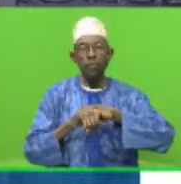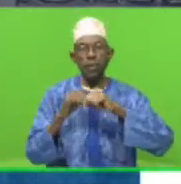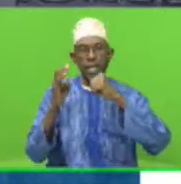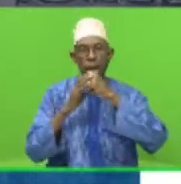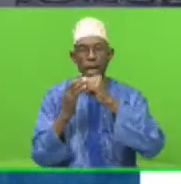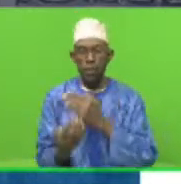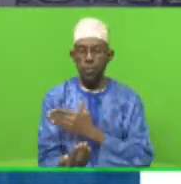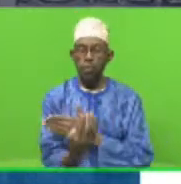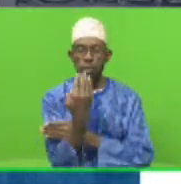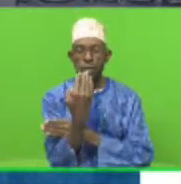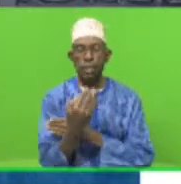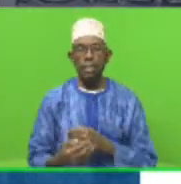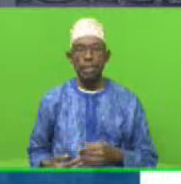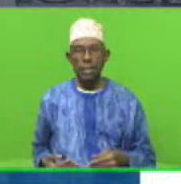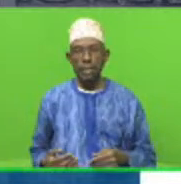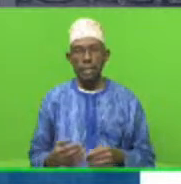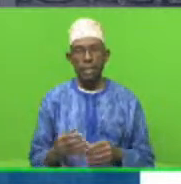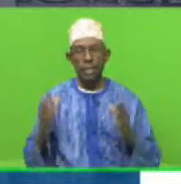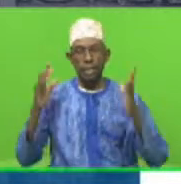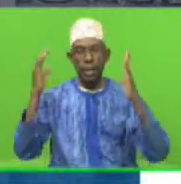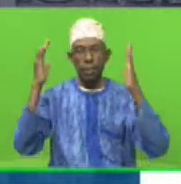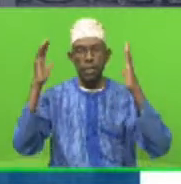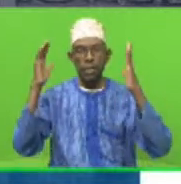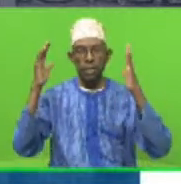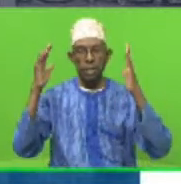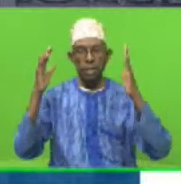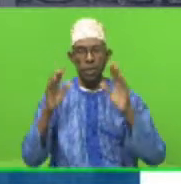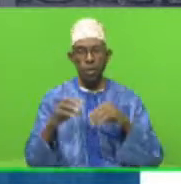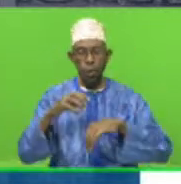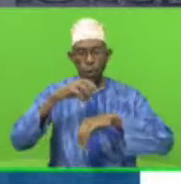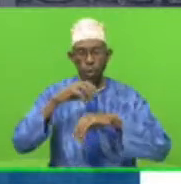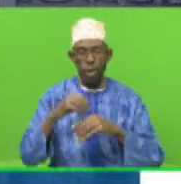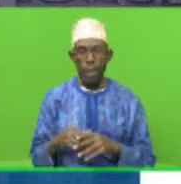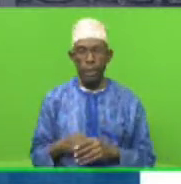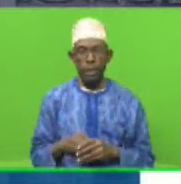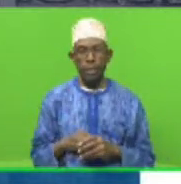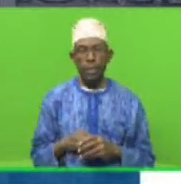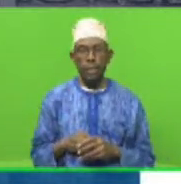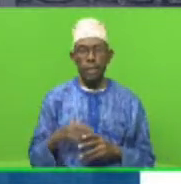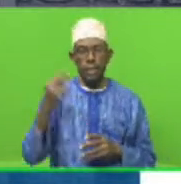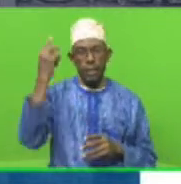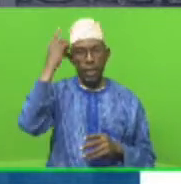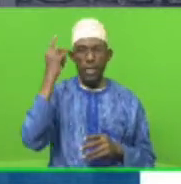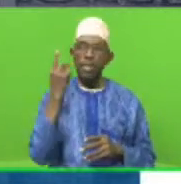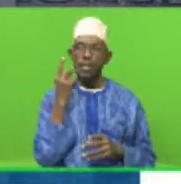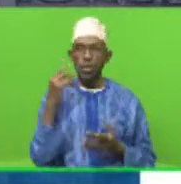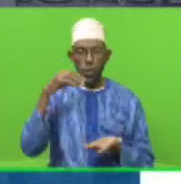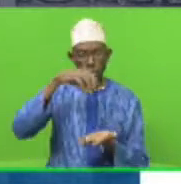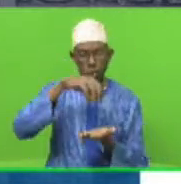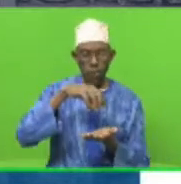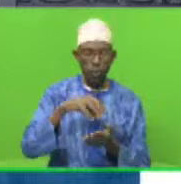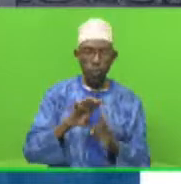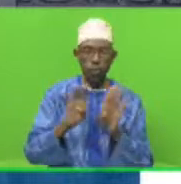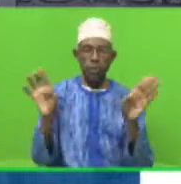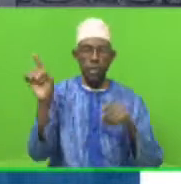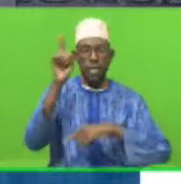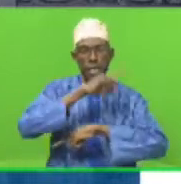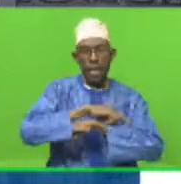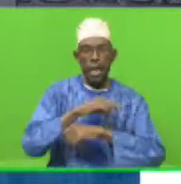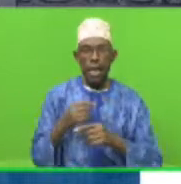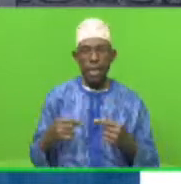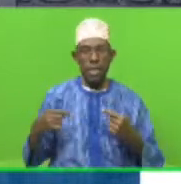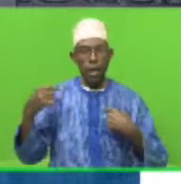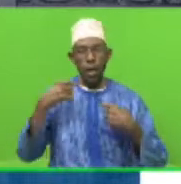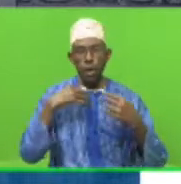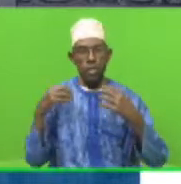3 asubuhi kwa hafla inayotambulika kama Mosque Open Day. Kwa hivyo kama kuna yoyote ambaye kwamba ana malalamishi au